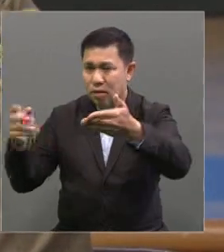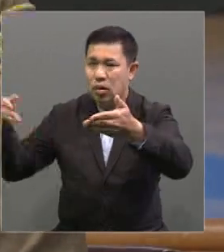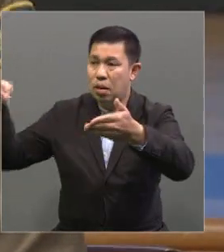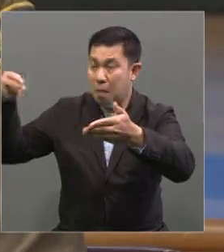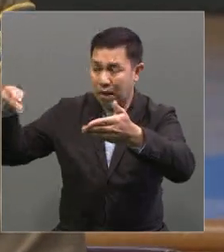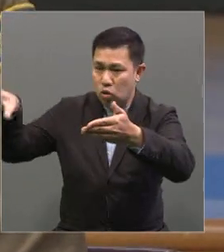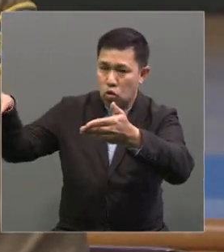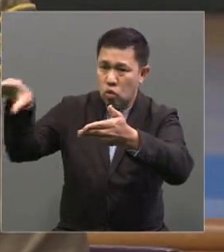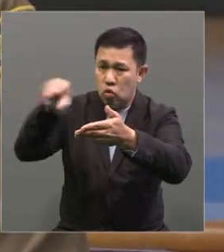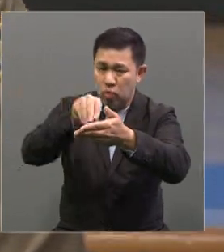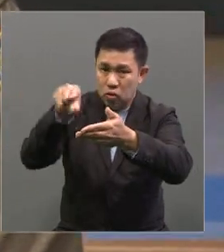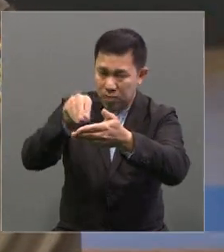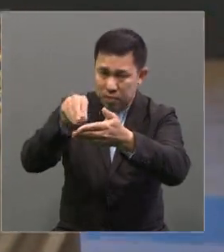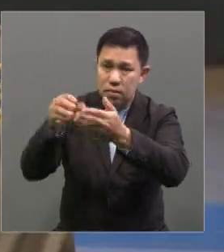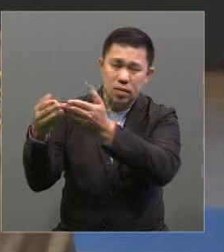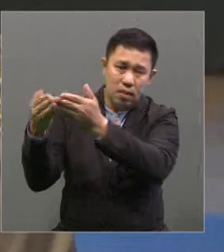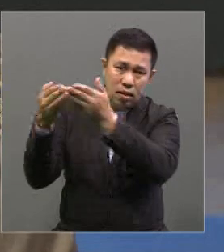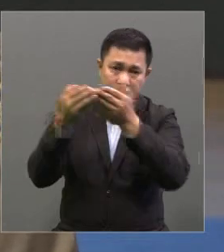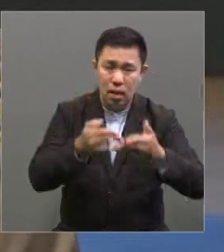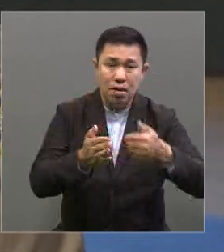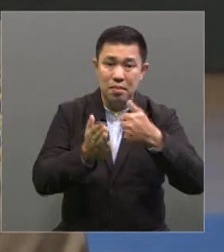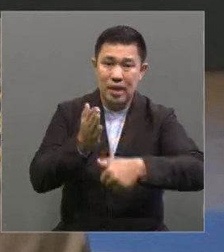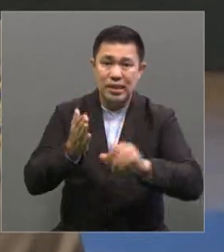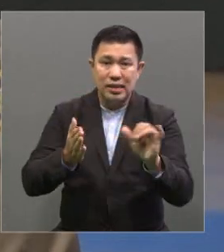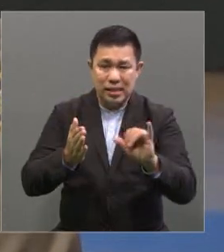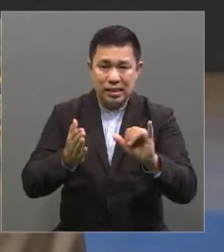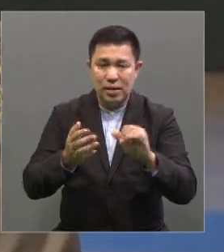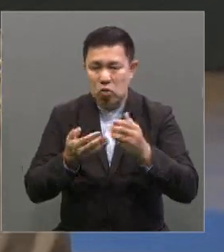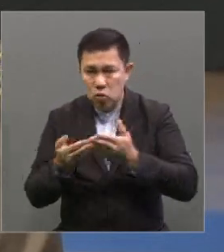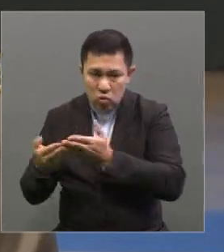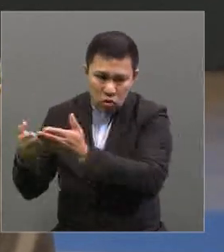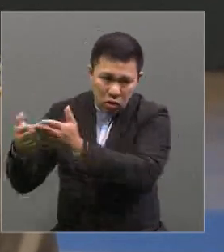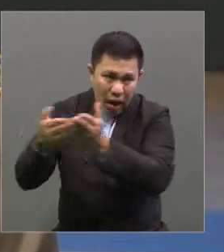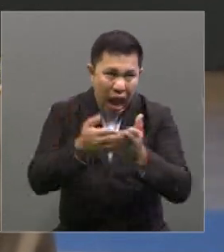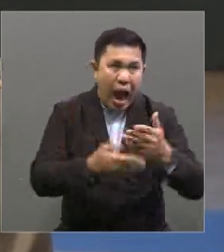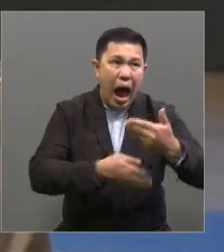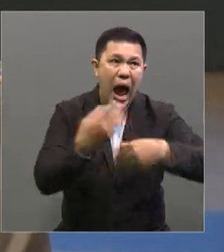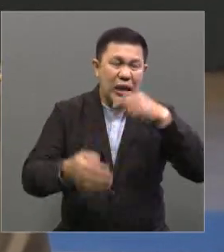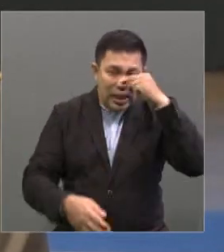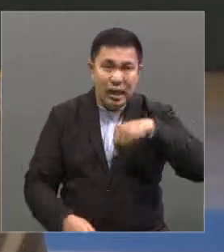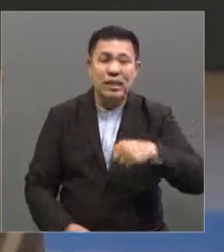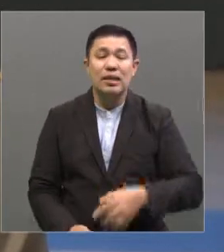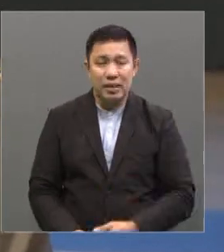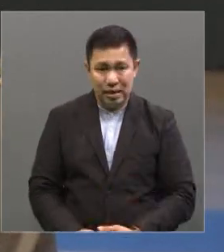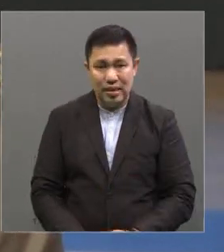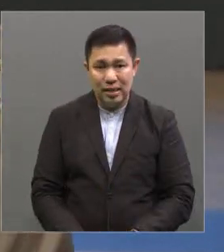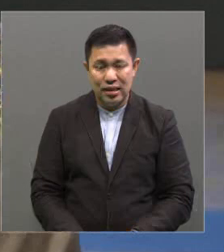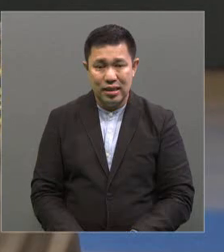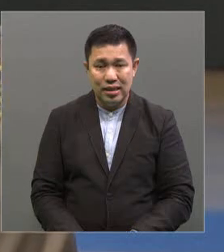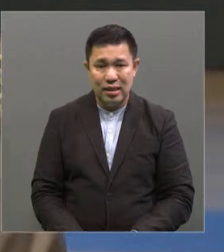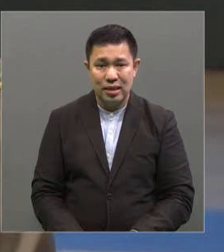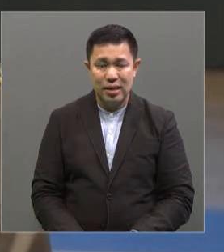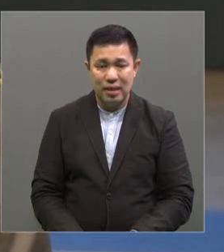น้ำมันที่ขนลงไปต่างประเทศซึ่งเป็นยังไม่เสียภาษีเนี่ยวนกลับเข้ามาขายในเมืองไทยนะครับก็เป็น